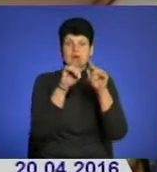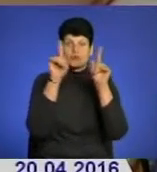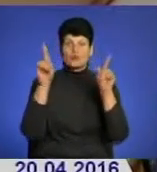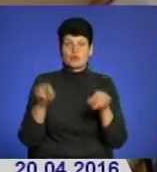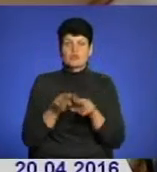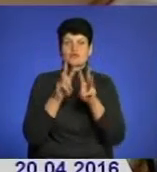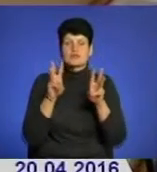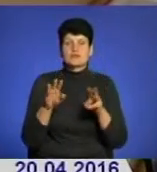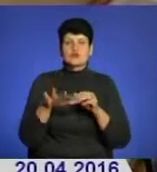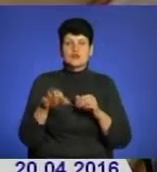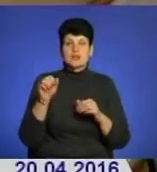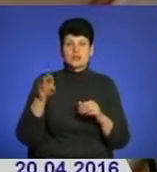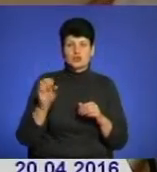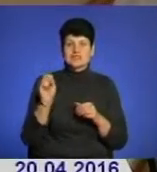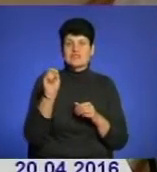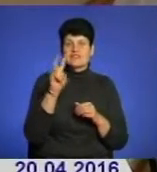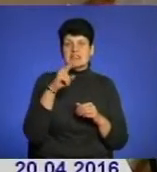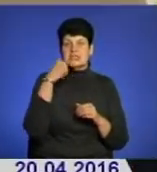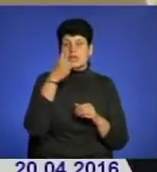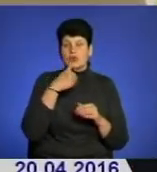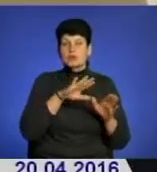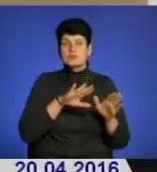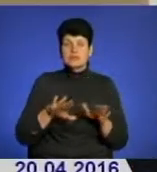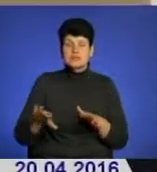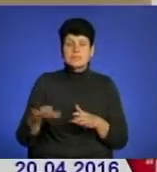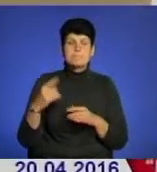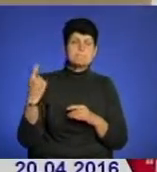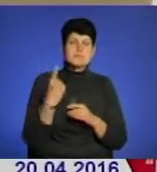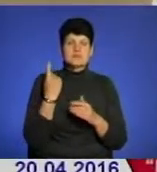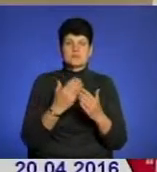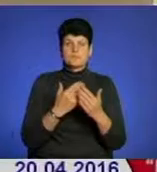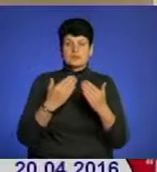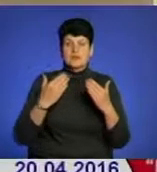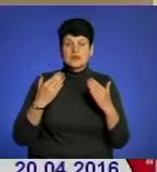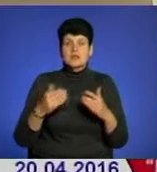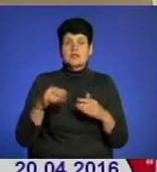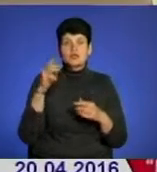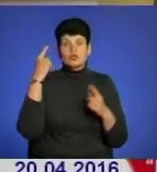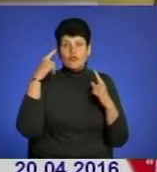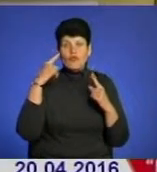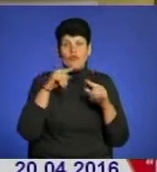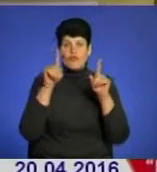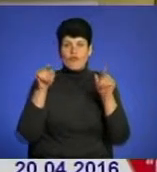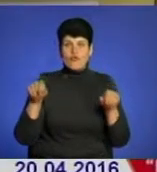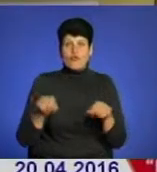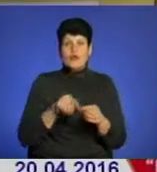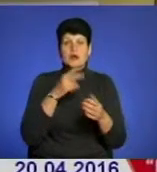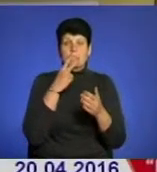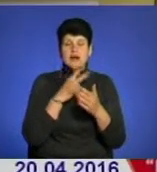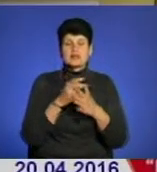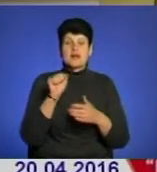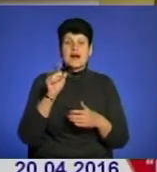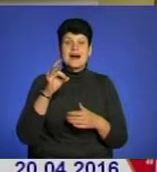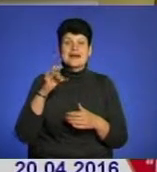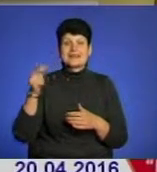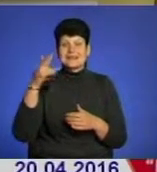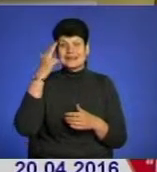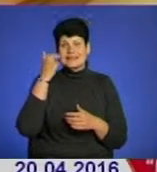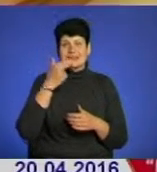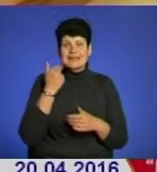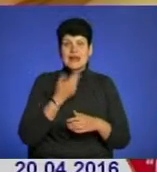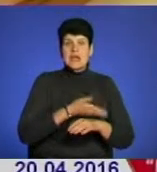12 років, що минули після відкриття першої іконописної виставки, твори Володимира Шерстія бачила Аргентина, Італія, Польща